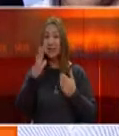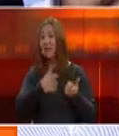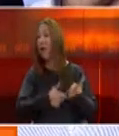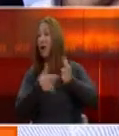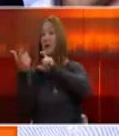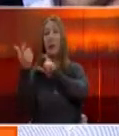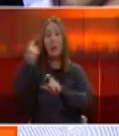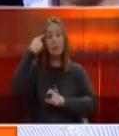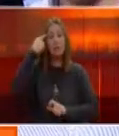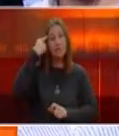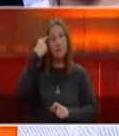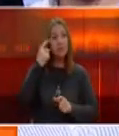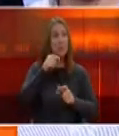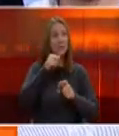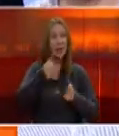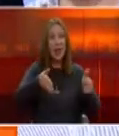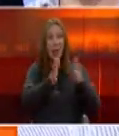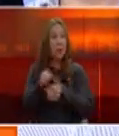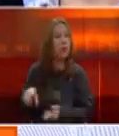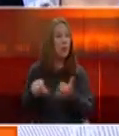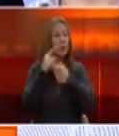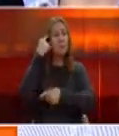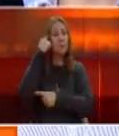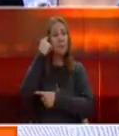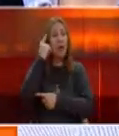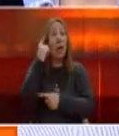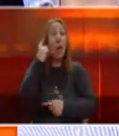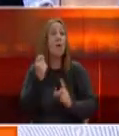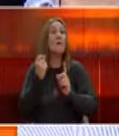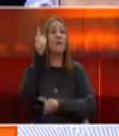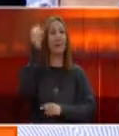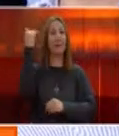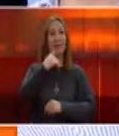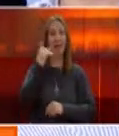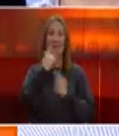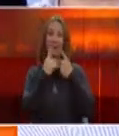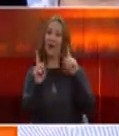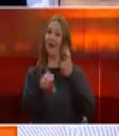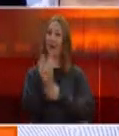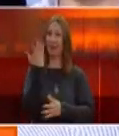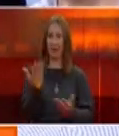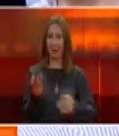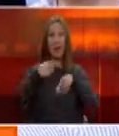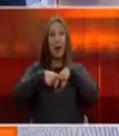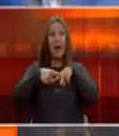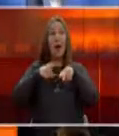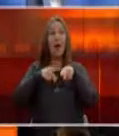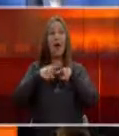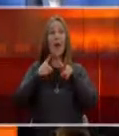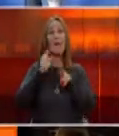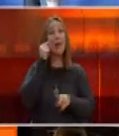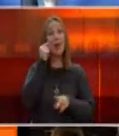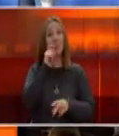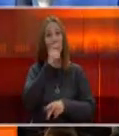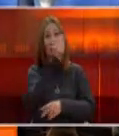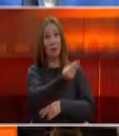ürünler, dereye dökülen ürünlerle başlamıştık. Böyle biz de bir fark yarattık. Çok teşekkür ederim. Hakan Bey'e hemen mikrofonu